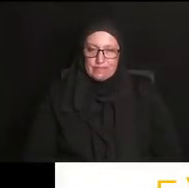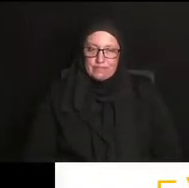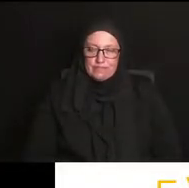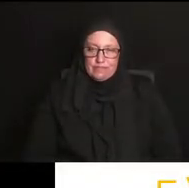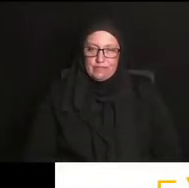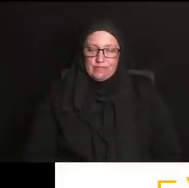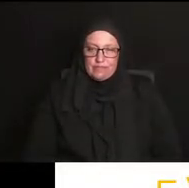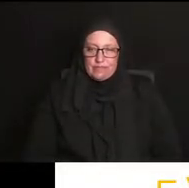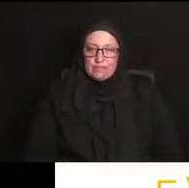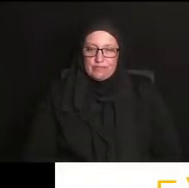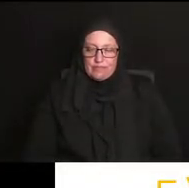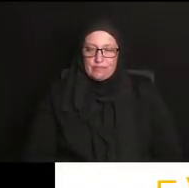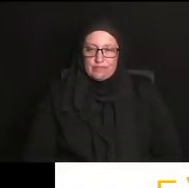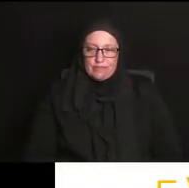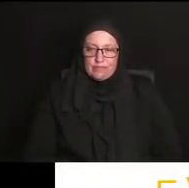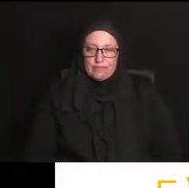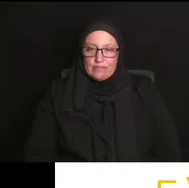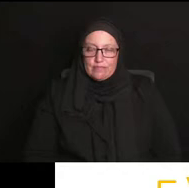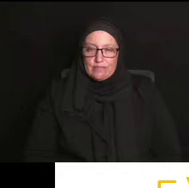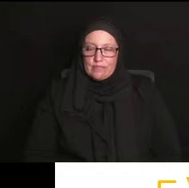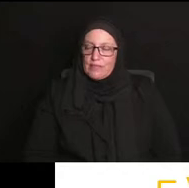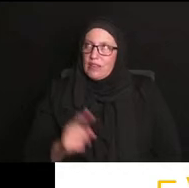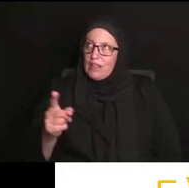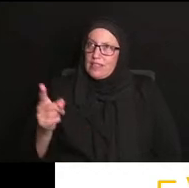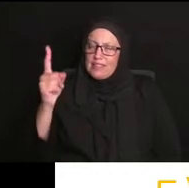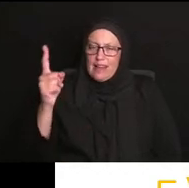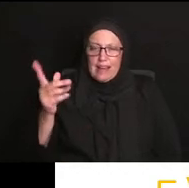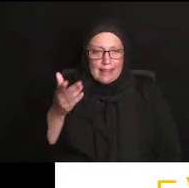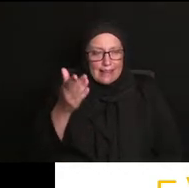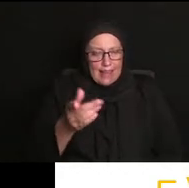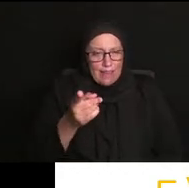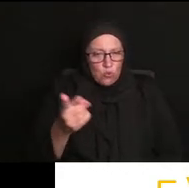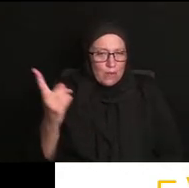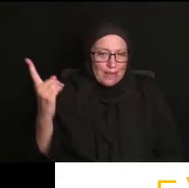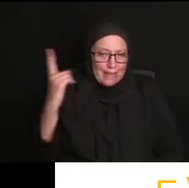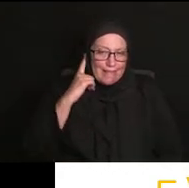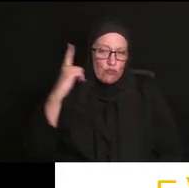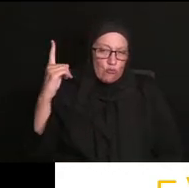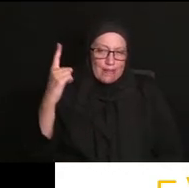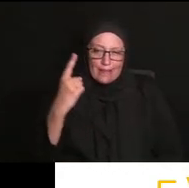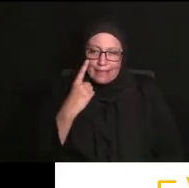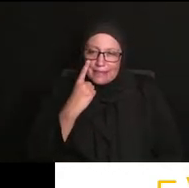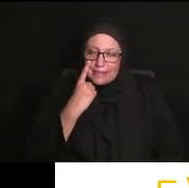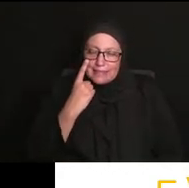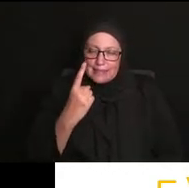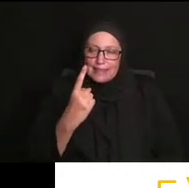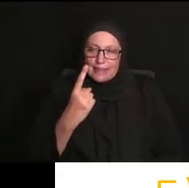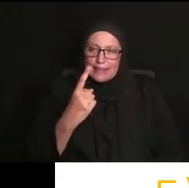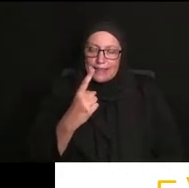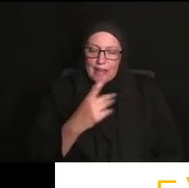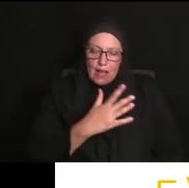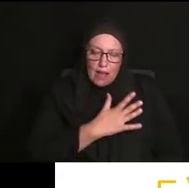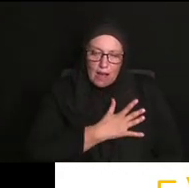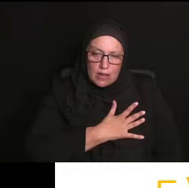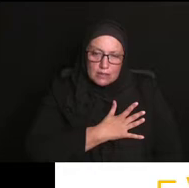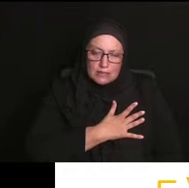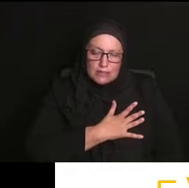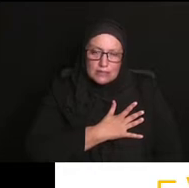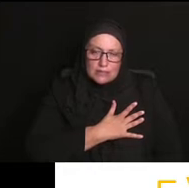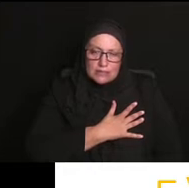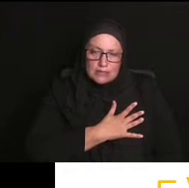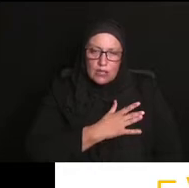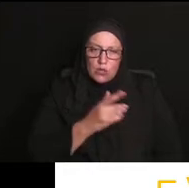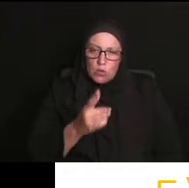لَعَلَّكُمْ تَشْكُرُونَ. Allah gave you hearing and seeing and hearts that you may